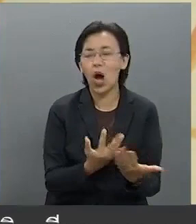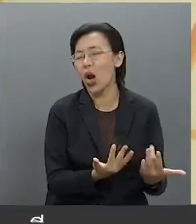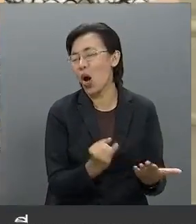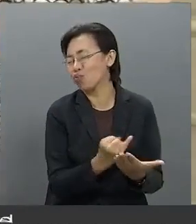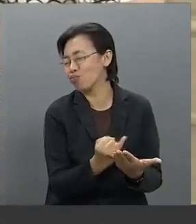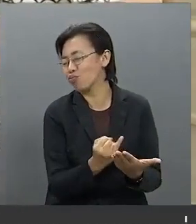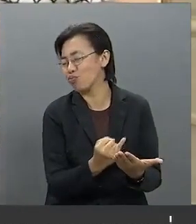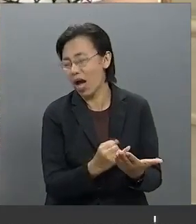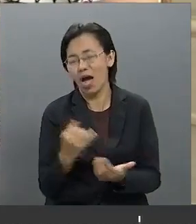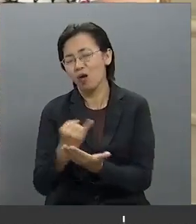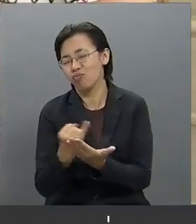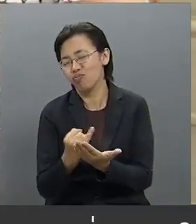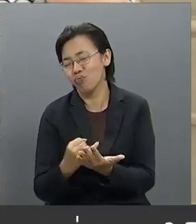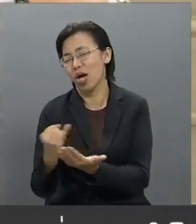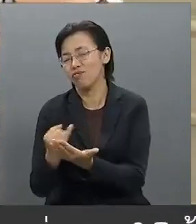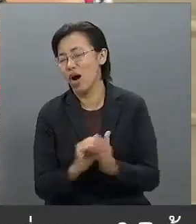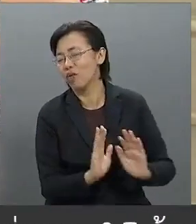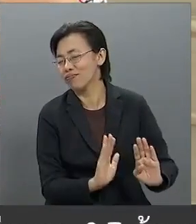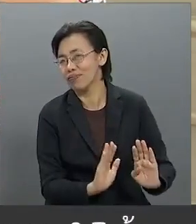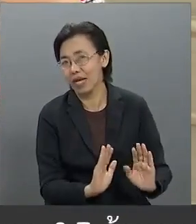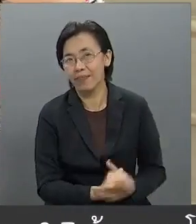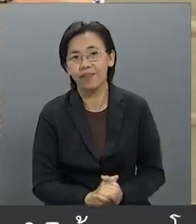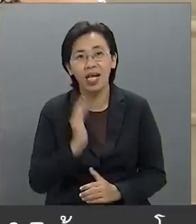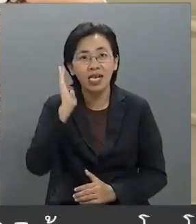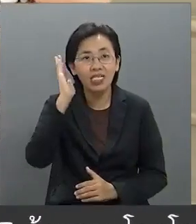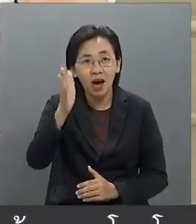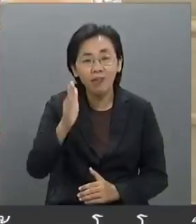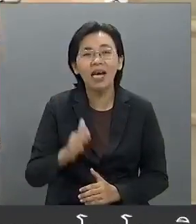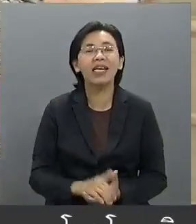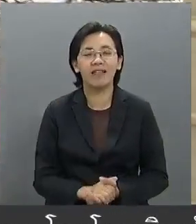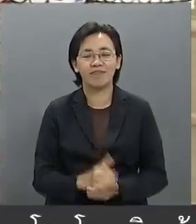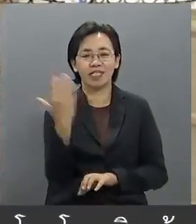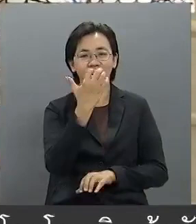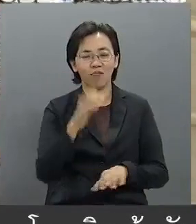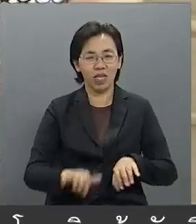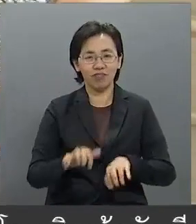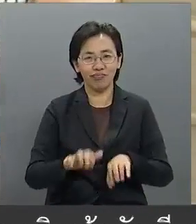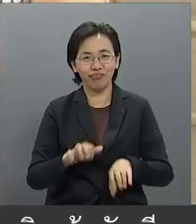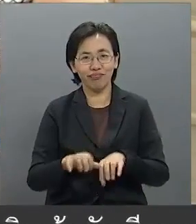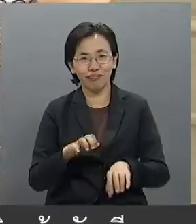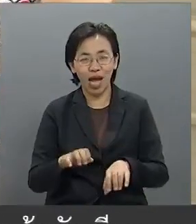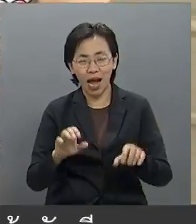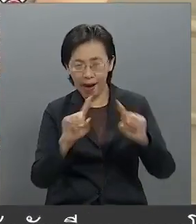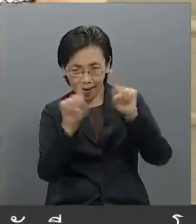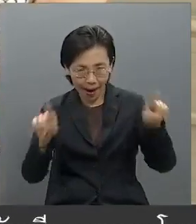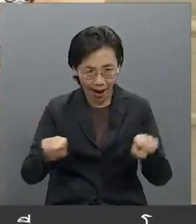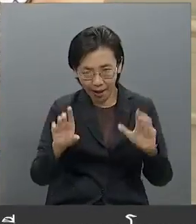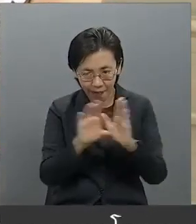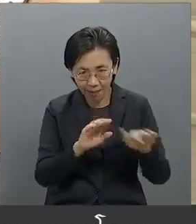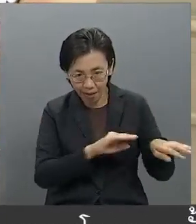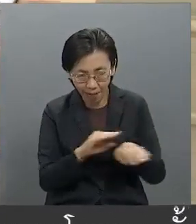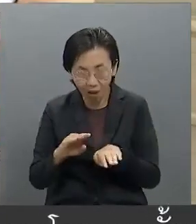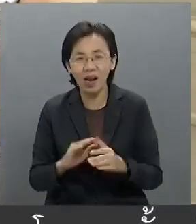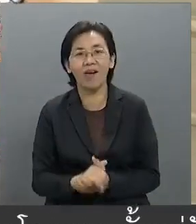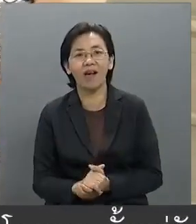ก็อย่างขั้นตอนต่อไปเนี่ยก็จะมีการเอาไปไดคัทในคอมพิวเตอร์ใช่ไหมคะค่ะแล้วว่าหลังจากนั้นเนี่ยก็จะได้พร้อมนะคะถ้าสถานการณ์เป็นปกติเมื่อ